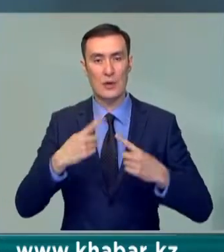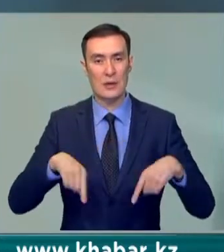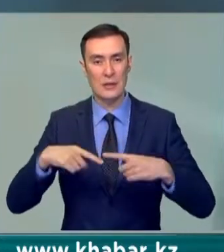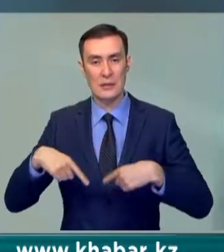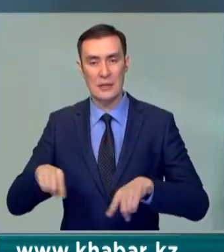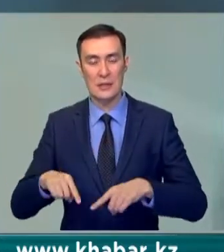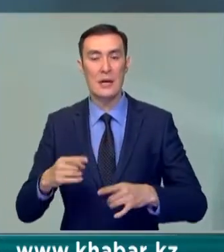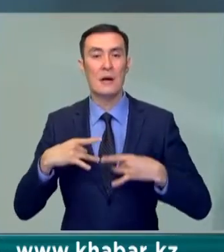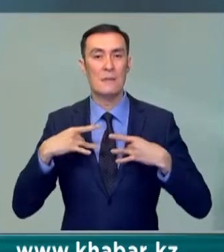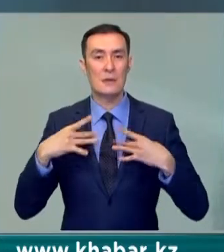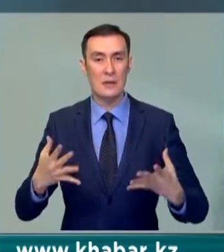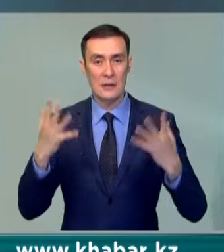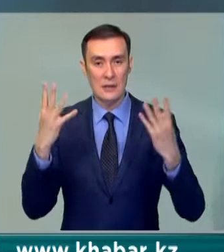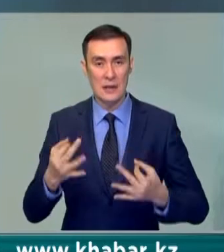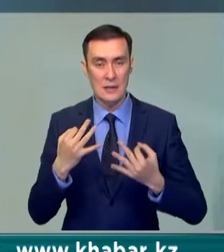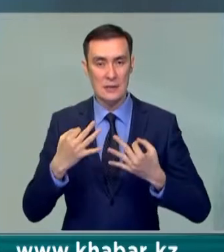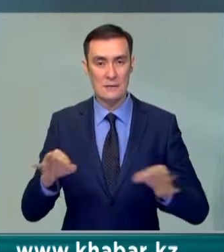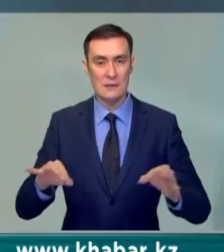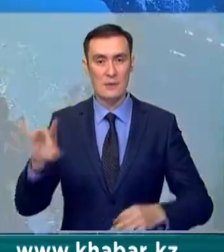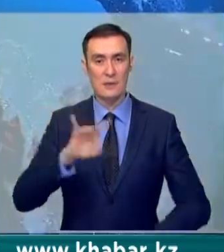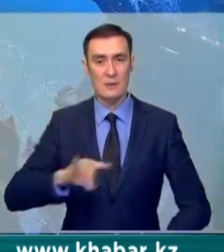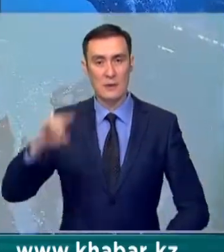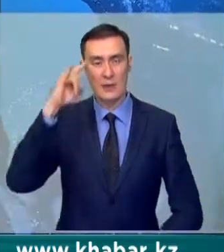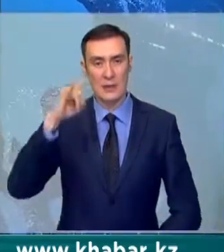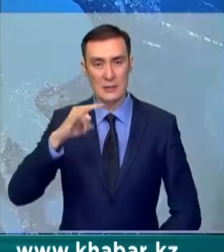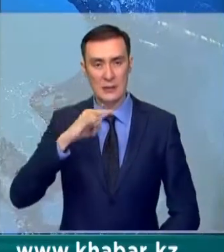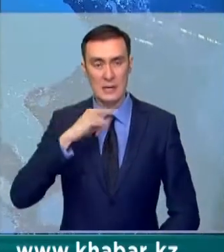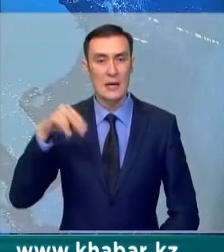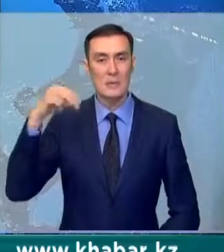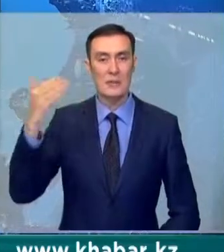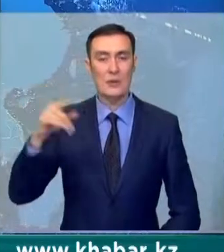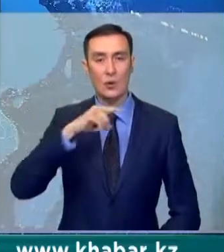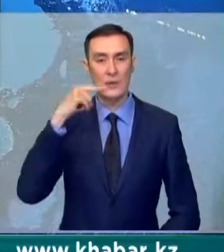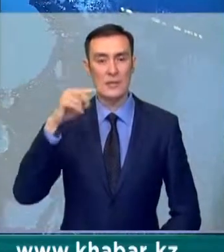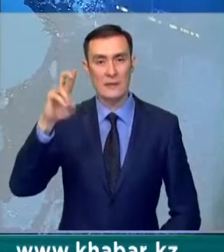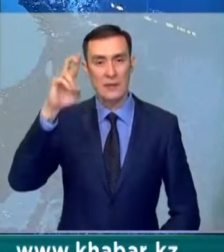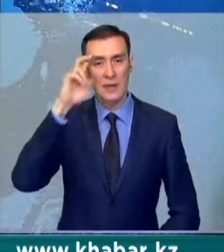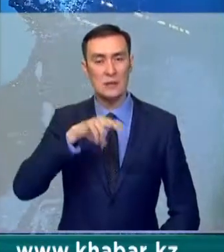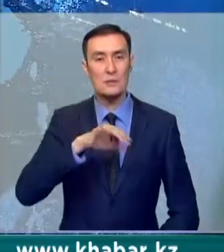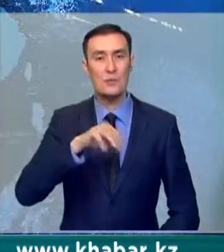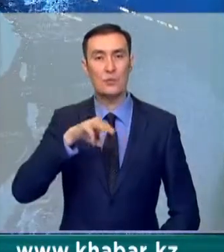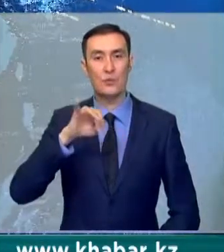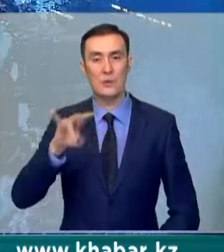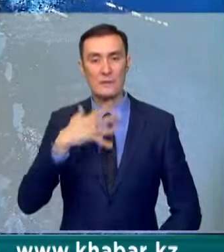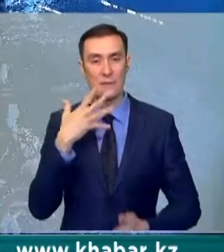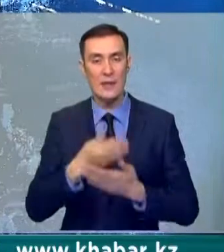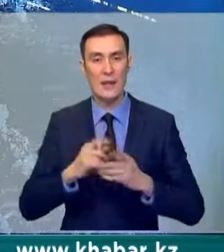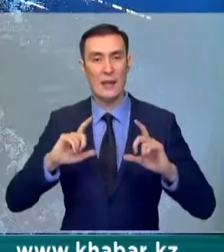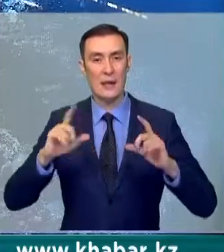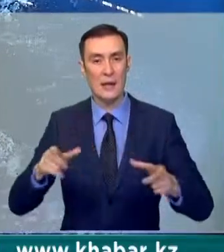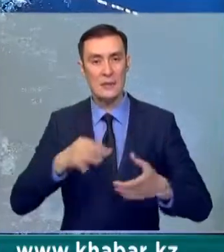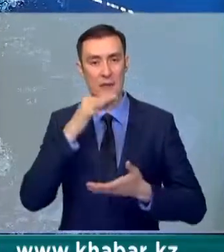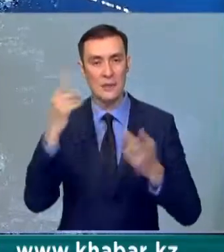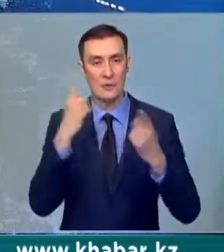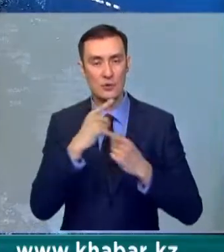международных организаций по случаю Дня независимости Республики Казахстан. Президент Российской Федерации Владимир Путин в своей телеграмме